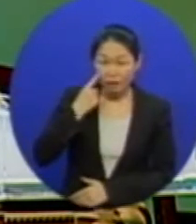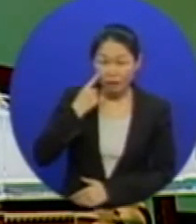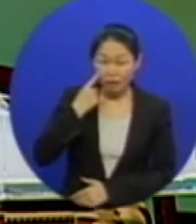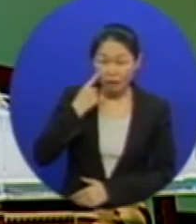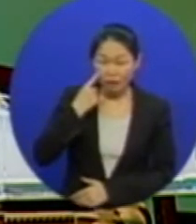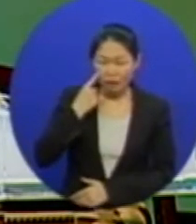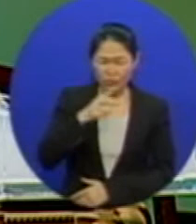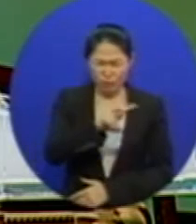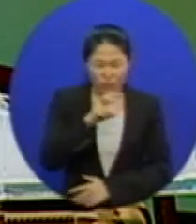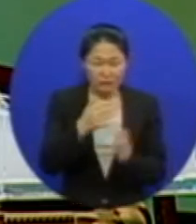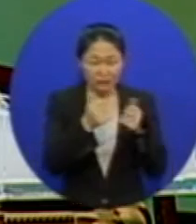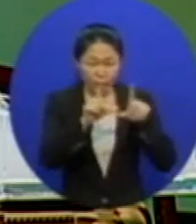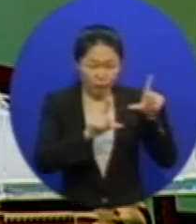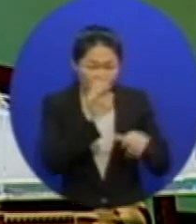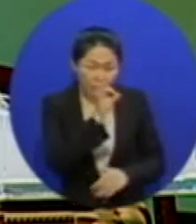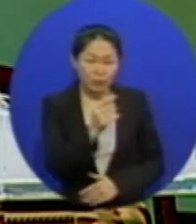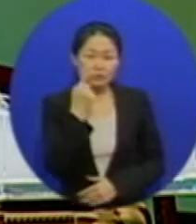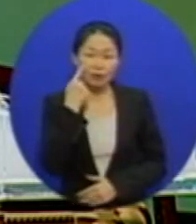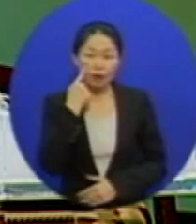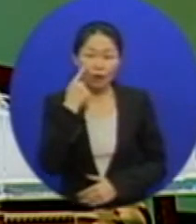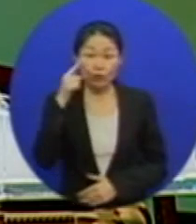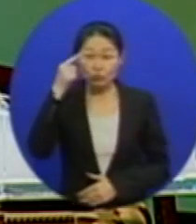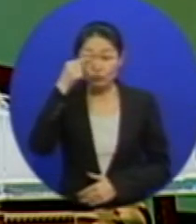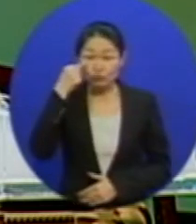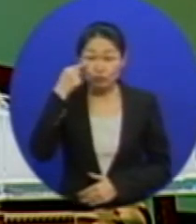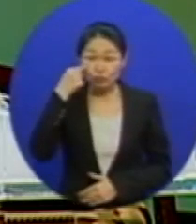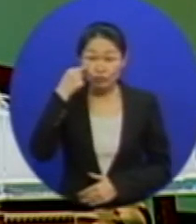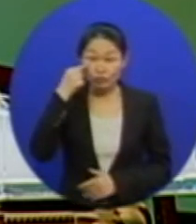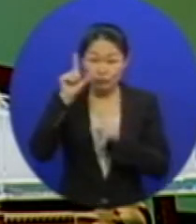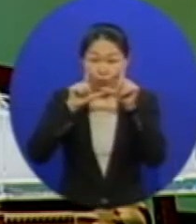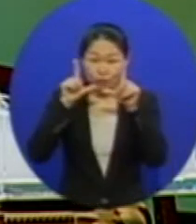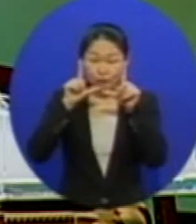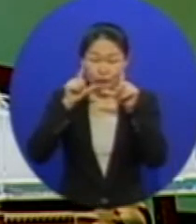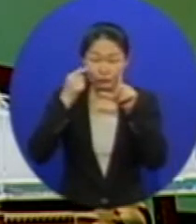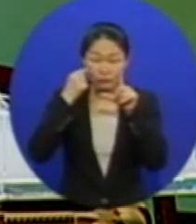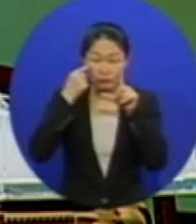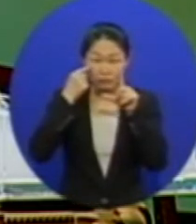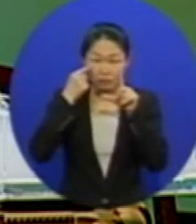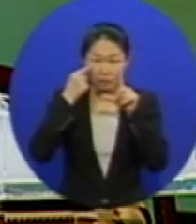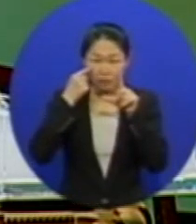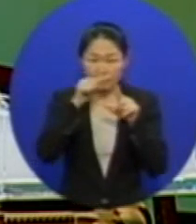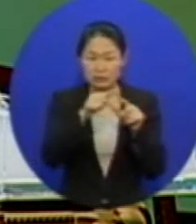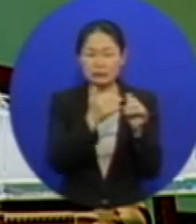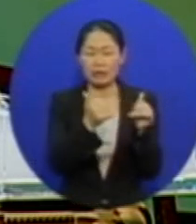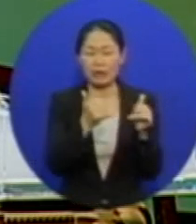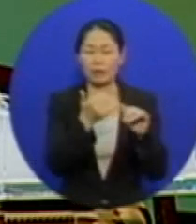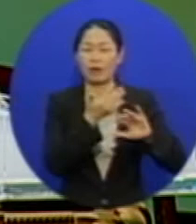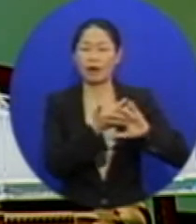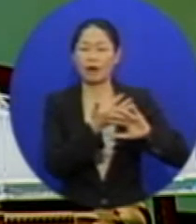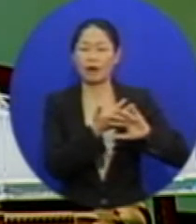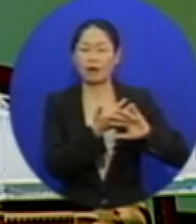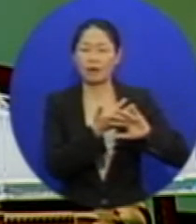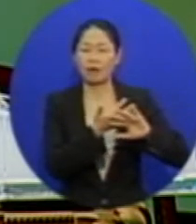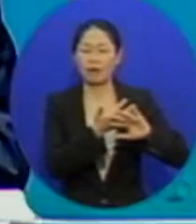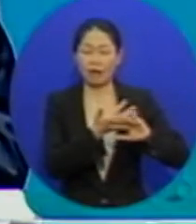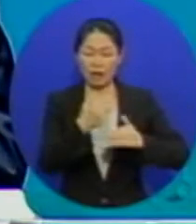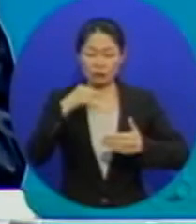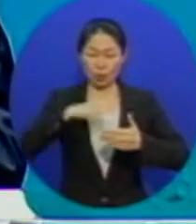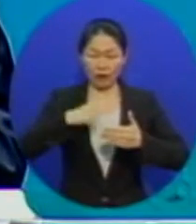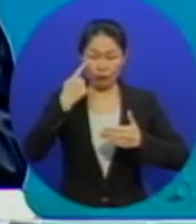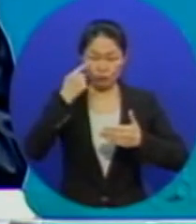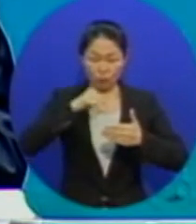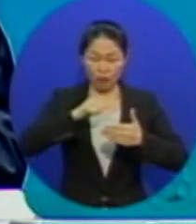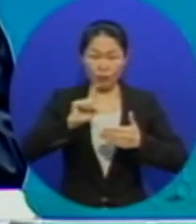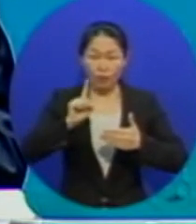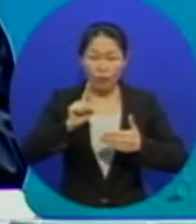사람들을 한번 보세요 눈이 그 사람의 눈이 아닌 것을 보게 됩니다 그 소개